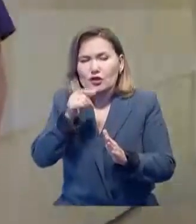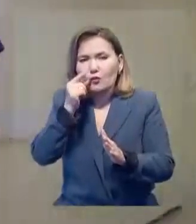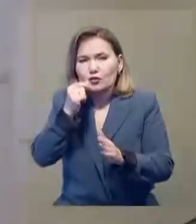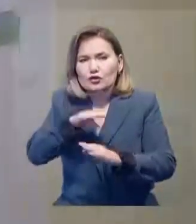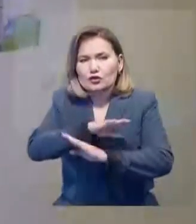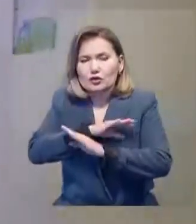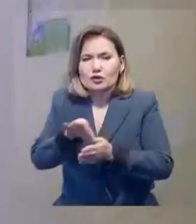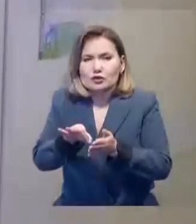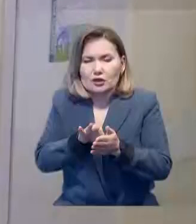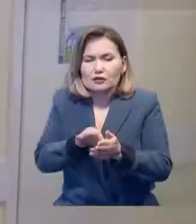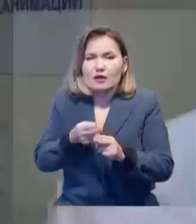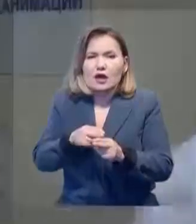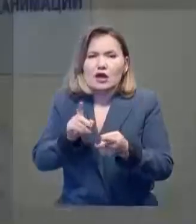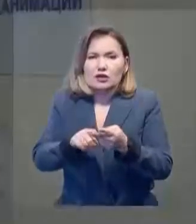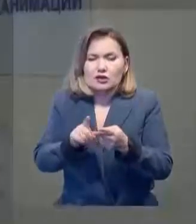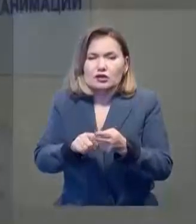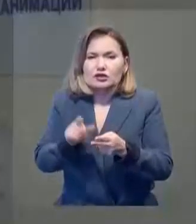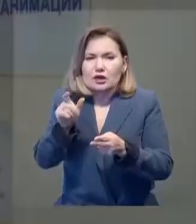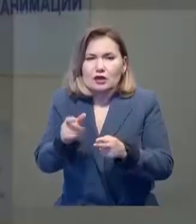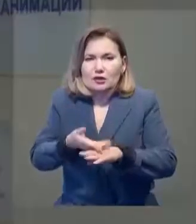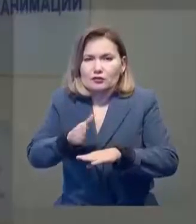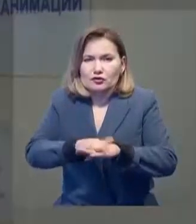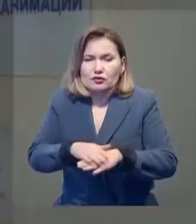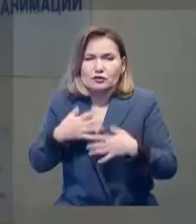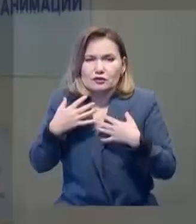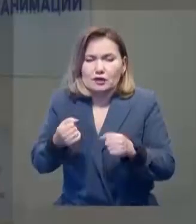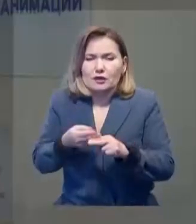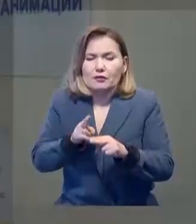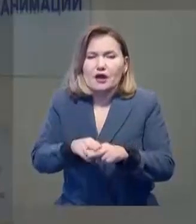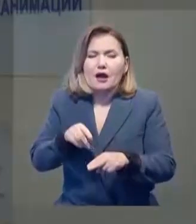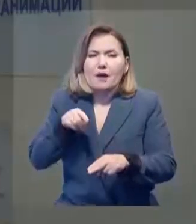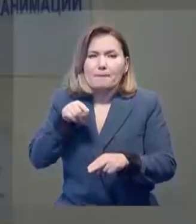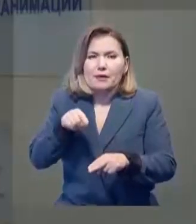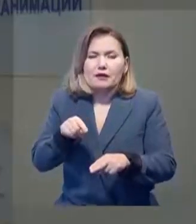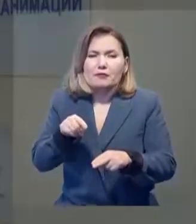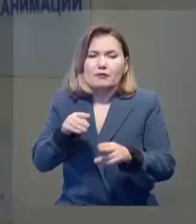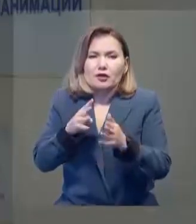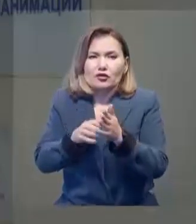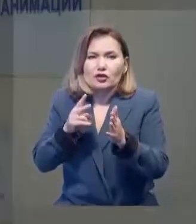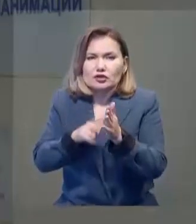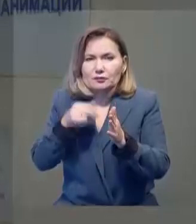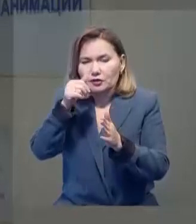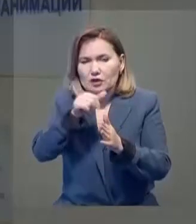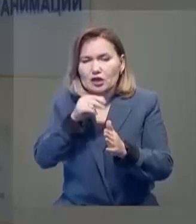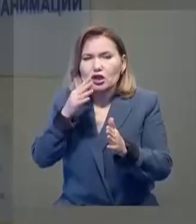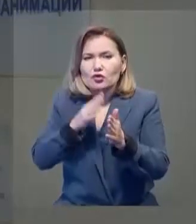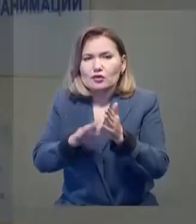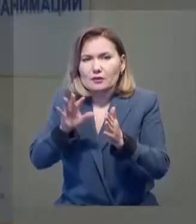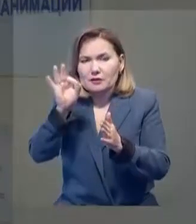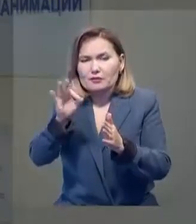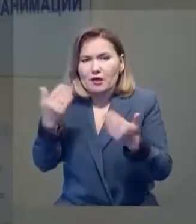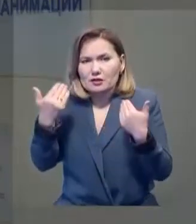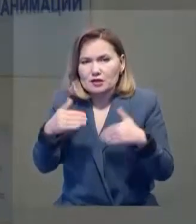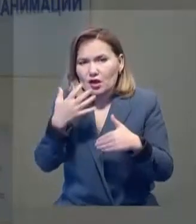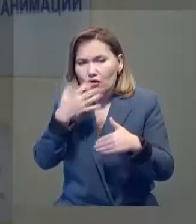Қалғандары дәрігерлердің бақылауында. 1970 жылғы азаматша 95% күйік жарақатымен және 2002